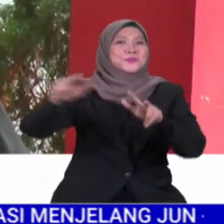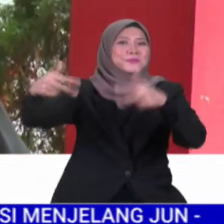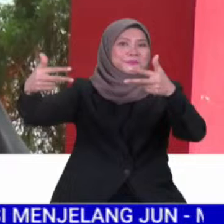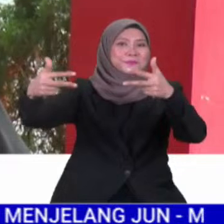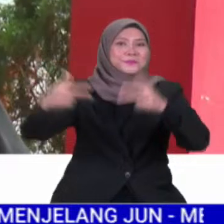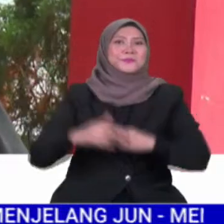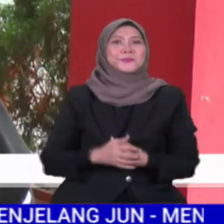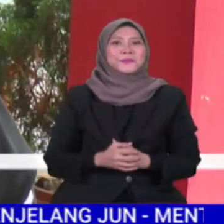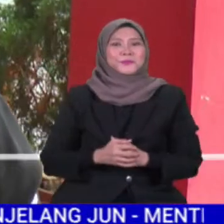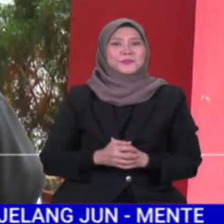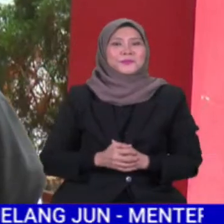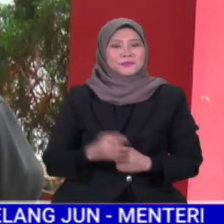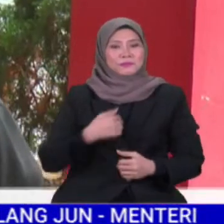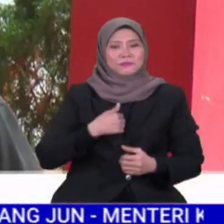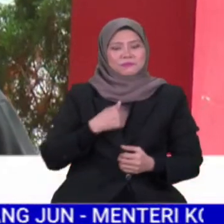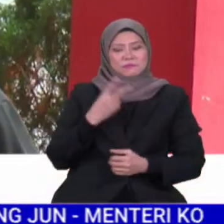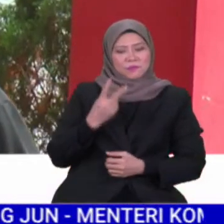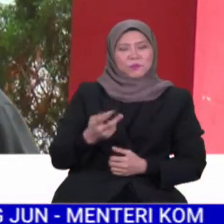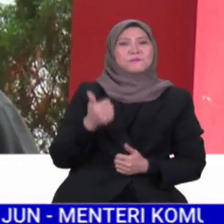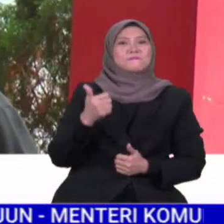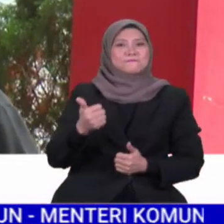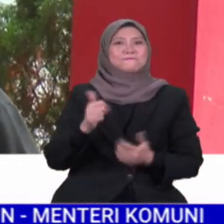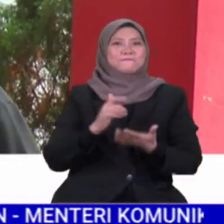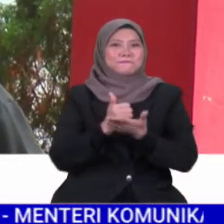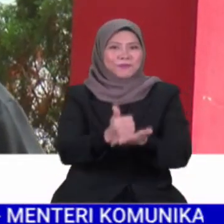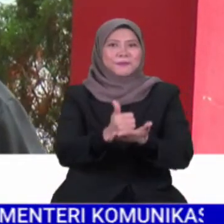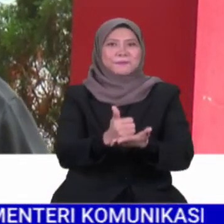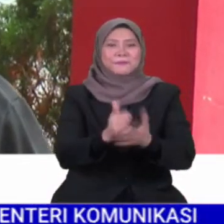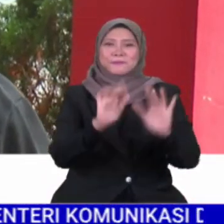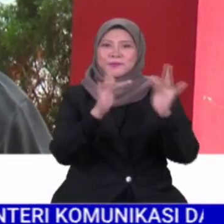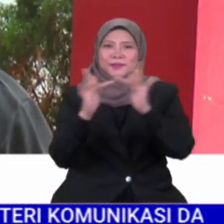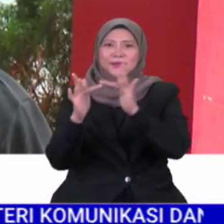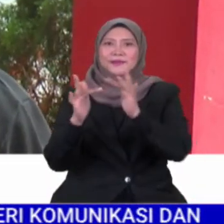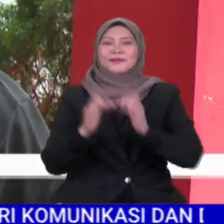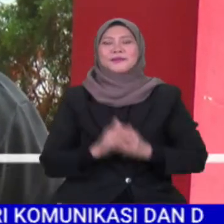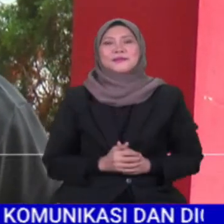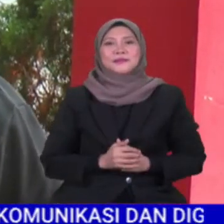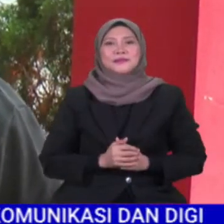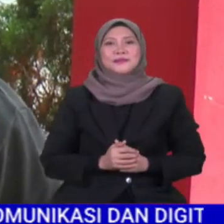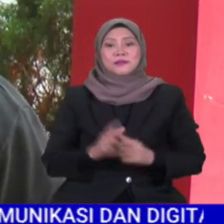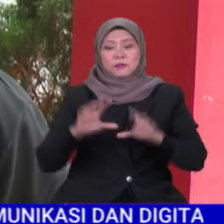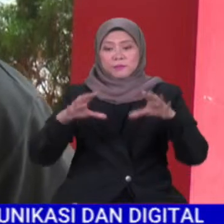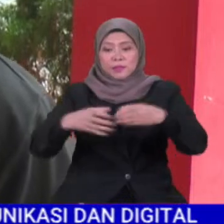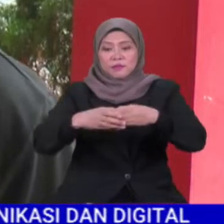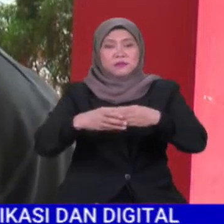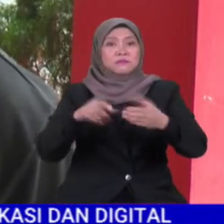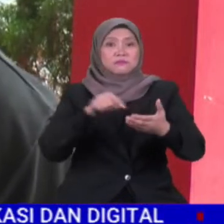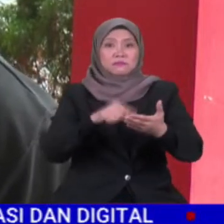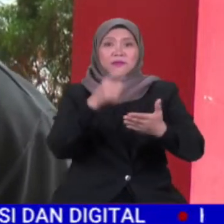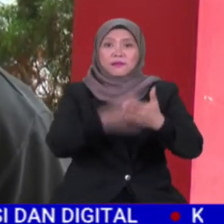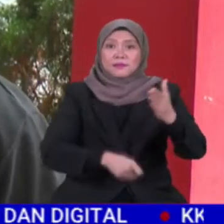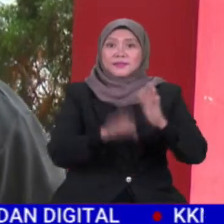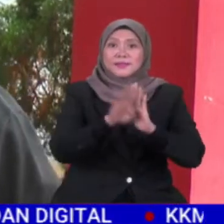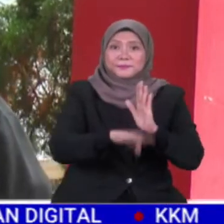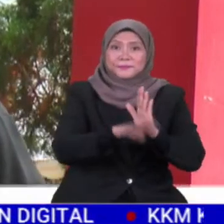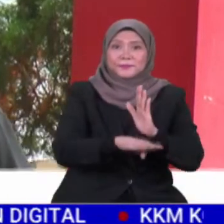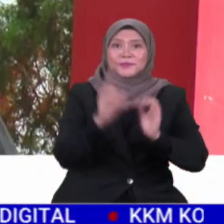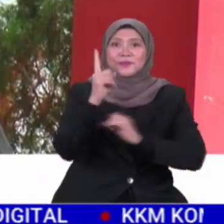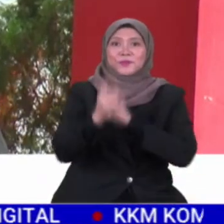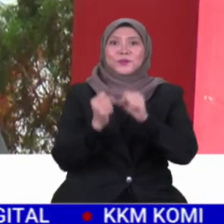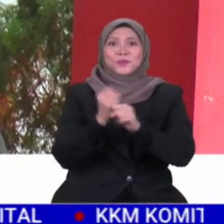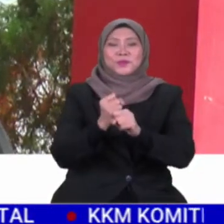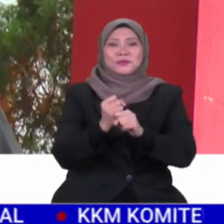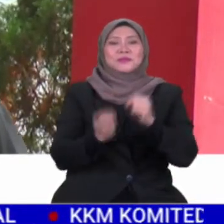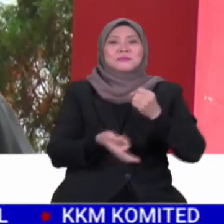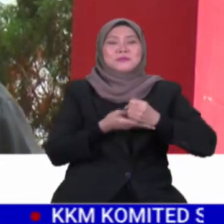Untuk saya agak membantu. Lebih-lebih lagi, pakej yang ditawarkan ni lebih murah untuk setahun